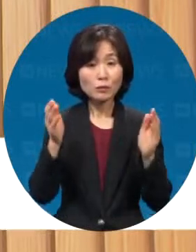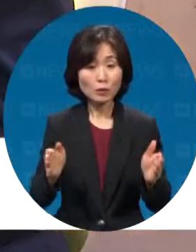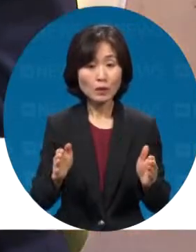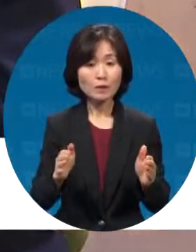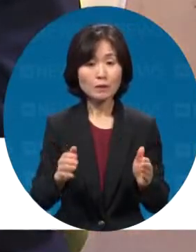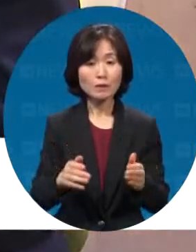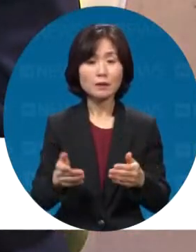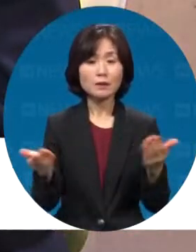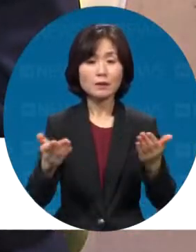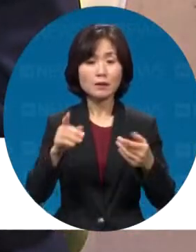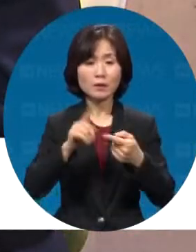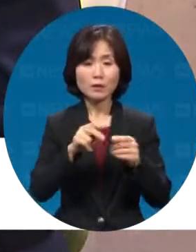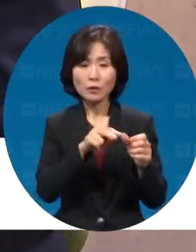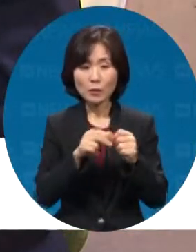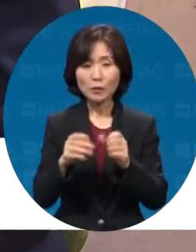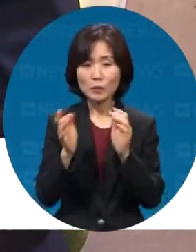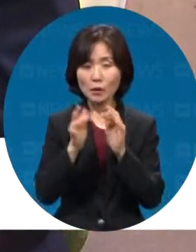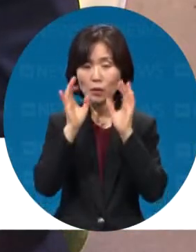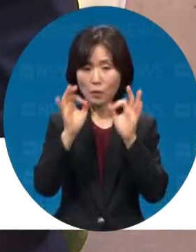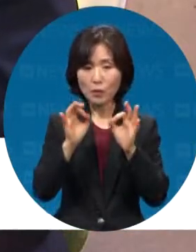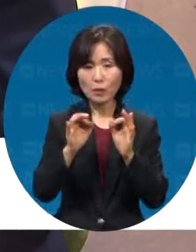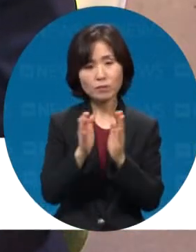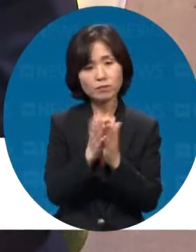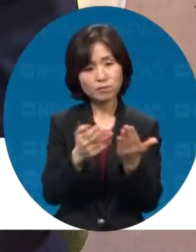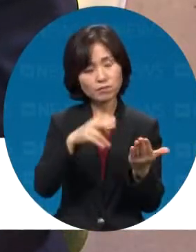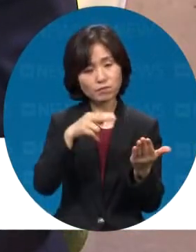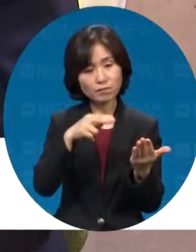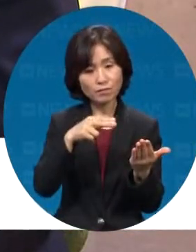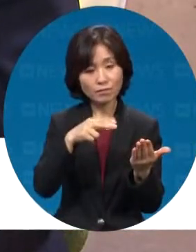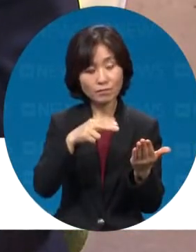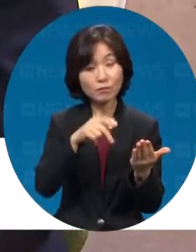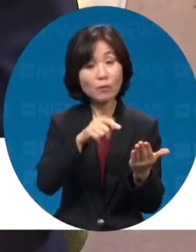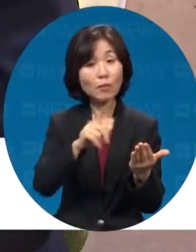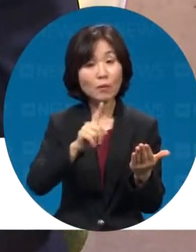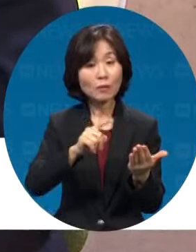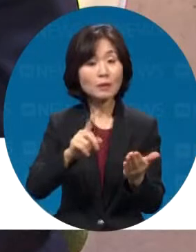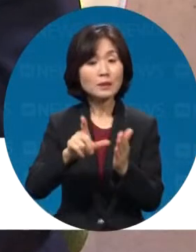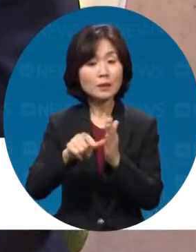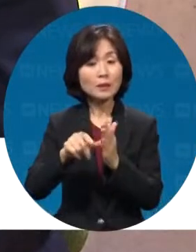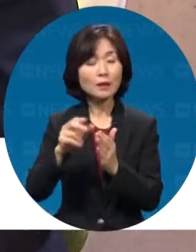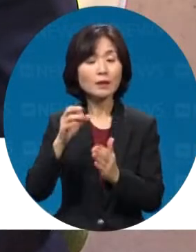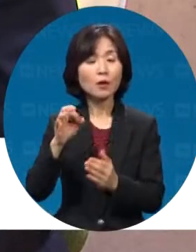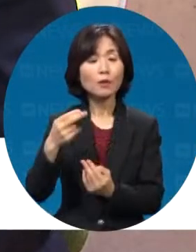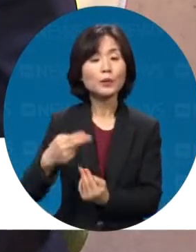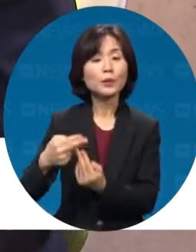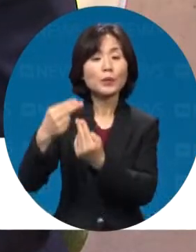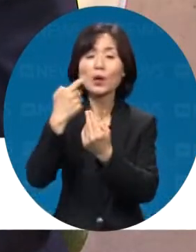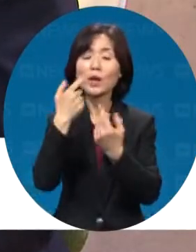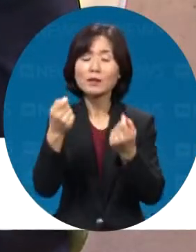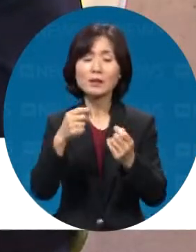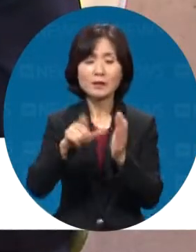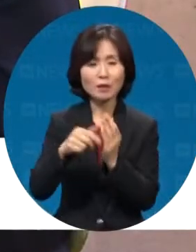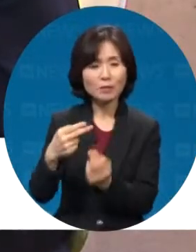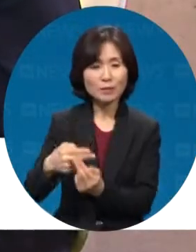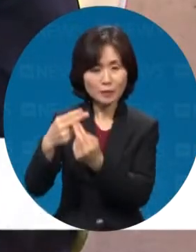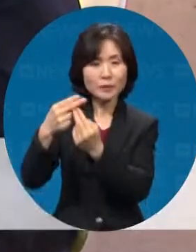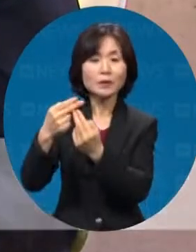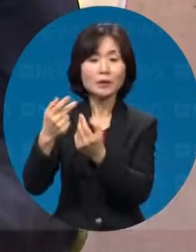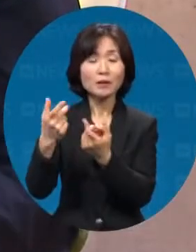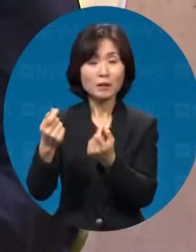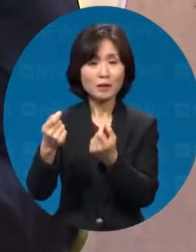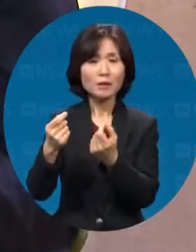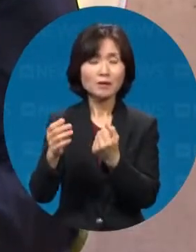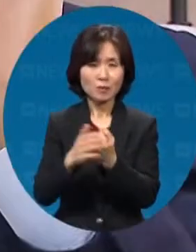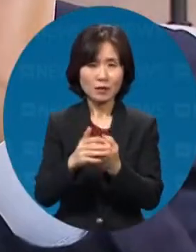뭐 책을 한번 읽어보고 이런 것들이 시간으로 가지고 적금을 들듯이 그 시간에 대한 거를 내가 투자를 많이 할수록 만족감이 되게